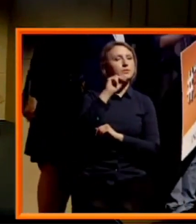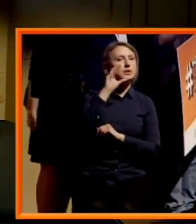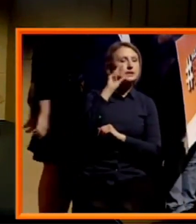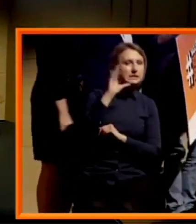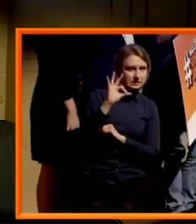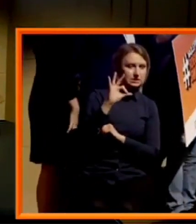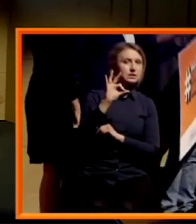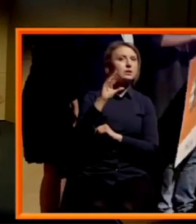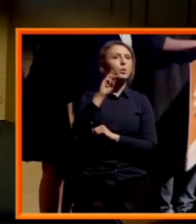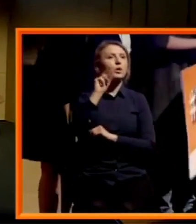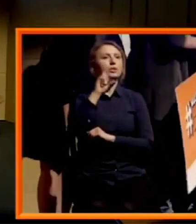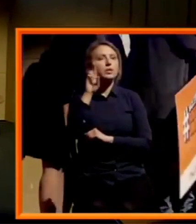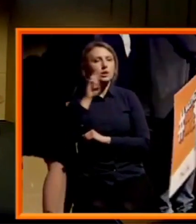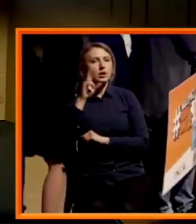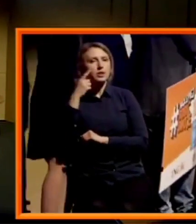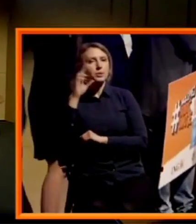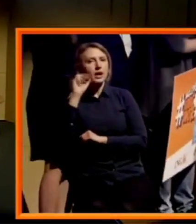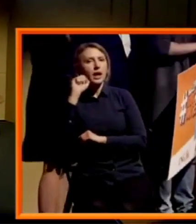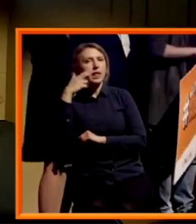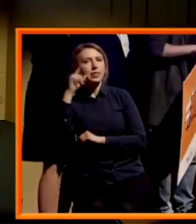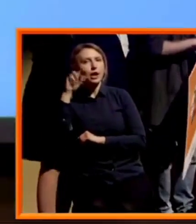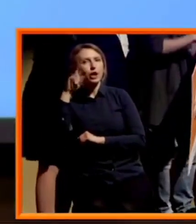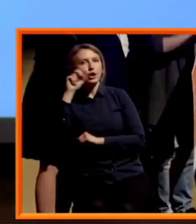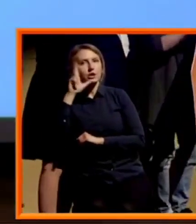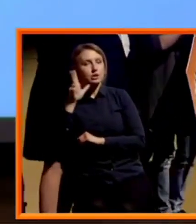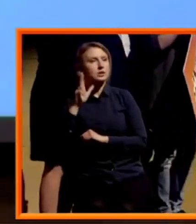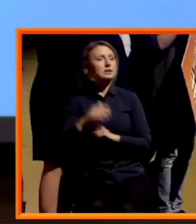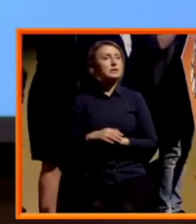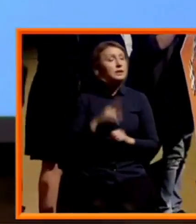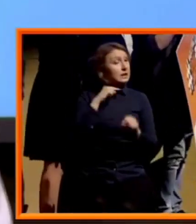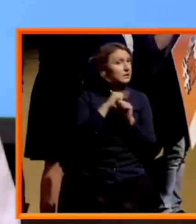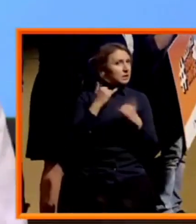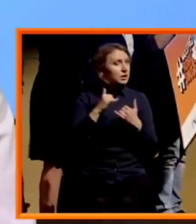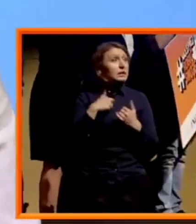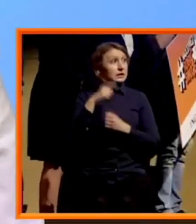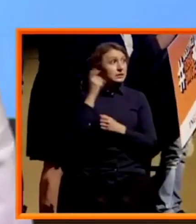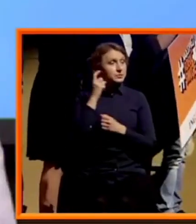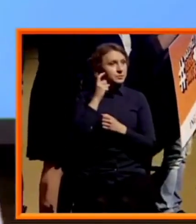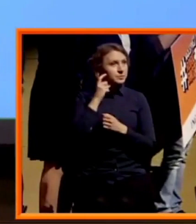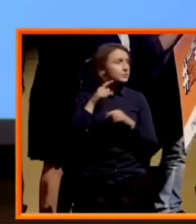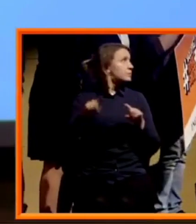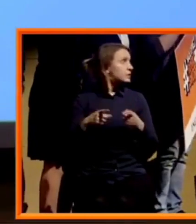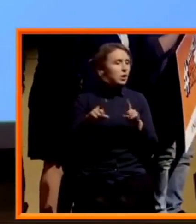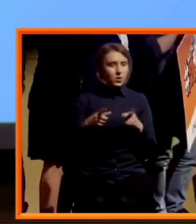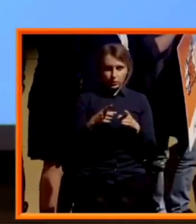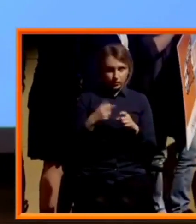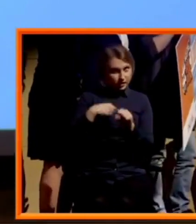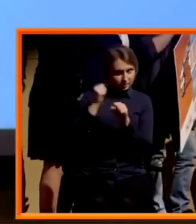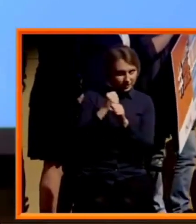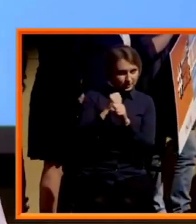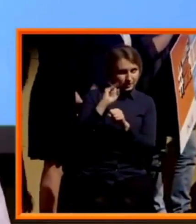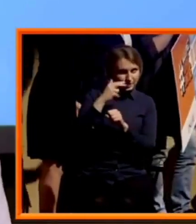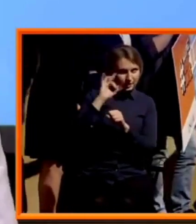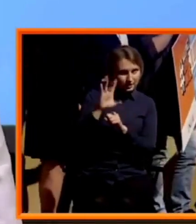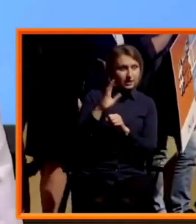Fotoalchemia Aleksandry Wolter i Drill and Run. Michał, jaka jest twoja decyzja? Już tak słyszałem, że wśród tutaj organizatorów i pracowników ING